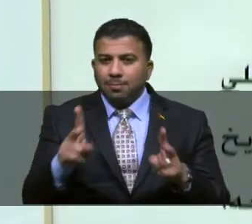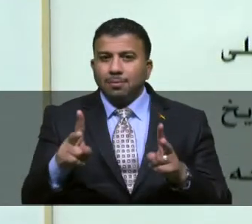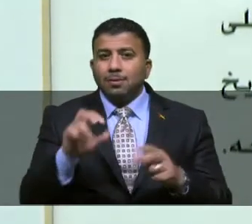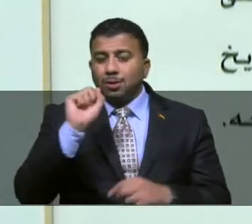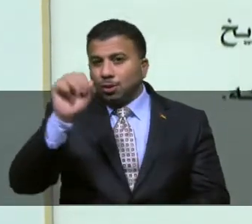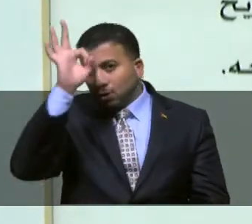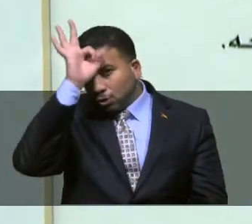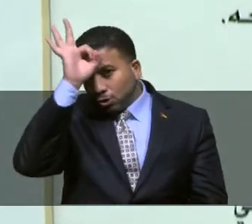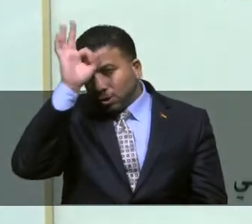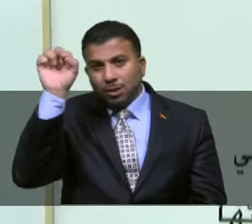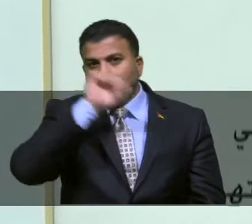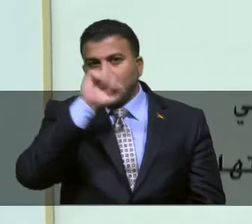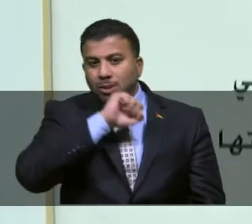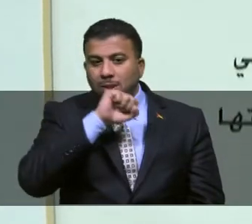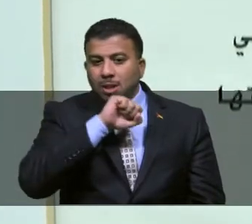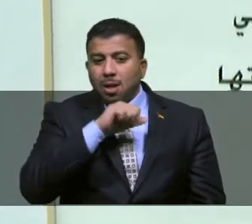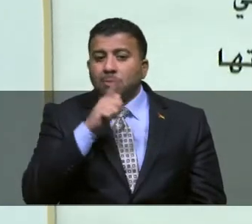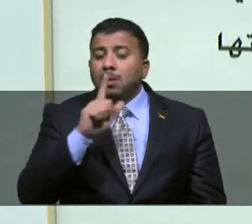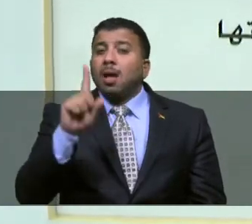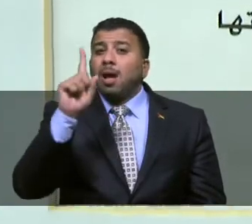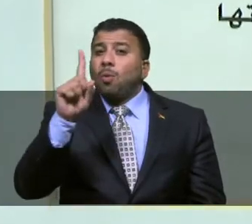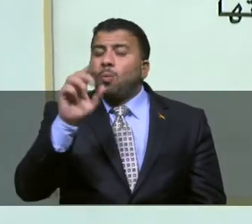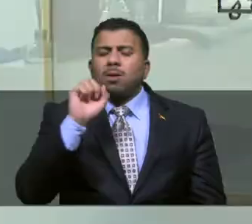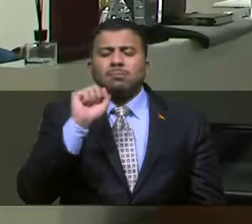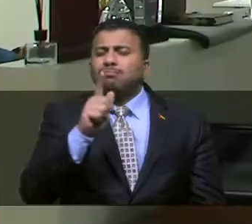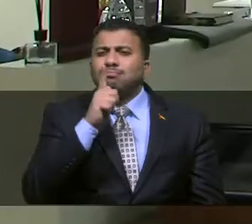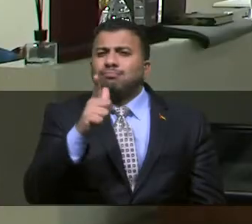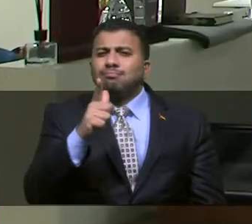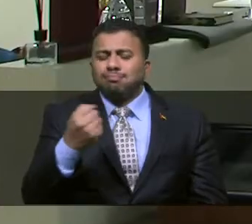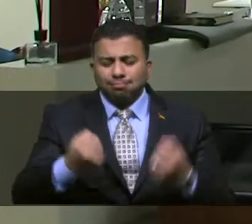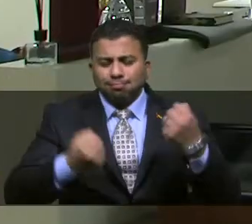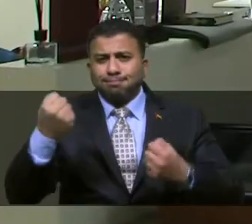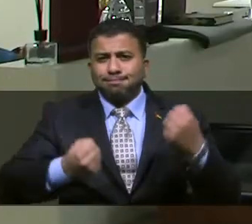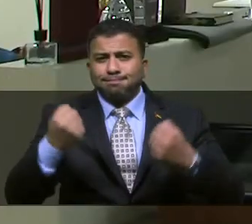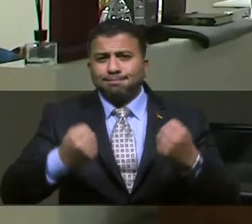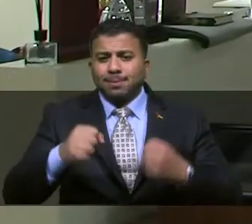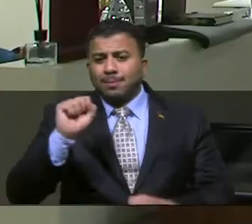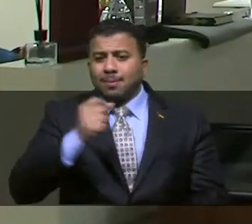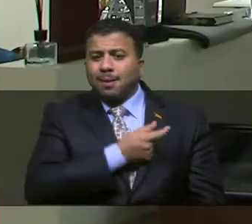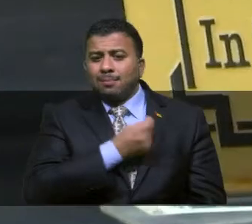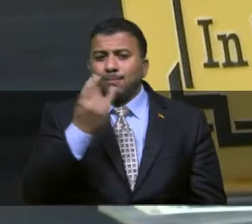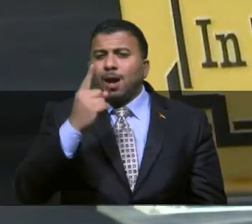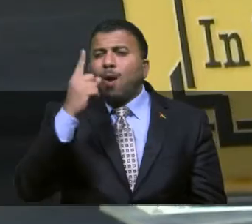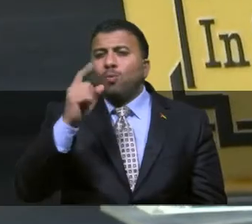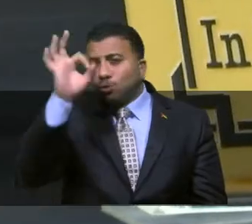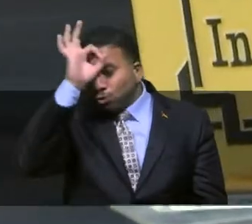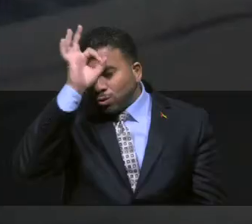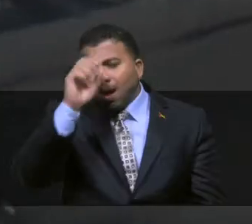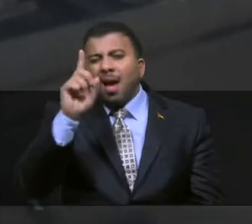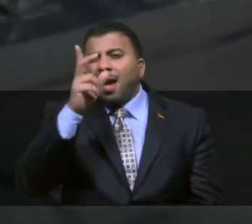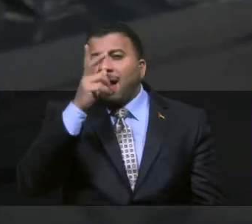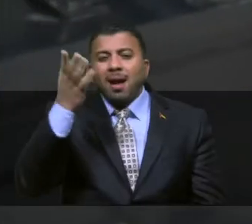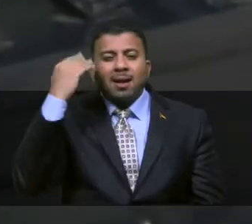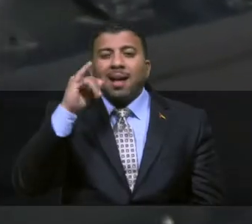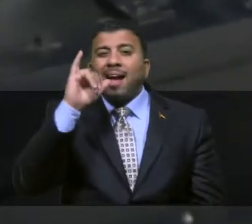شرطة الشارقة، وأول مركبة لأول قائد للأمن العام لشرطة الشارقة البريطاني